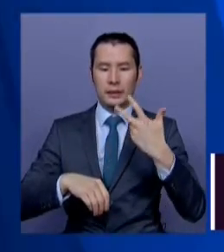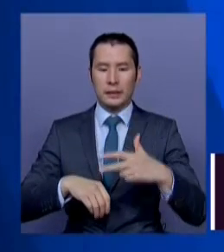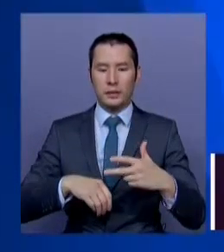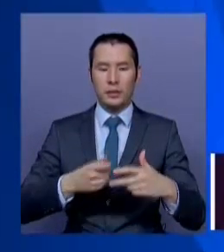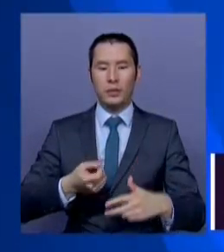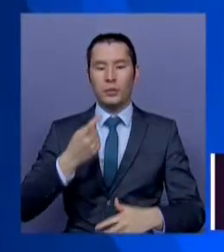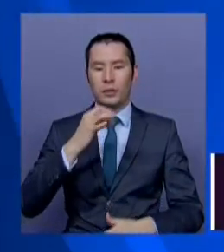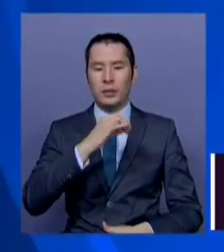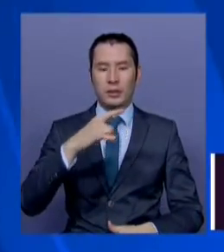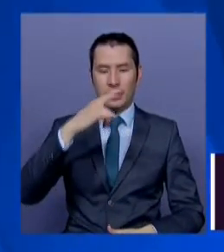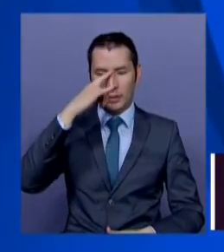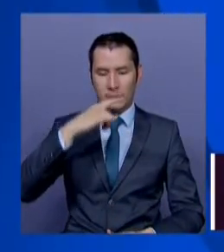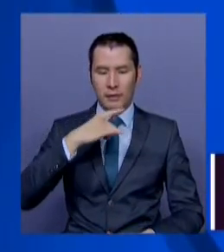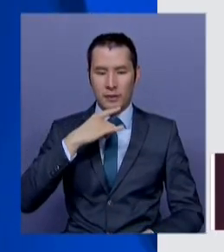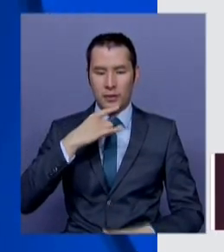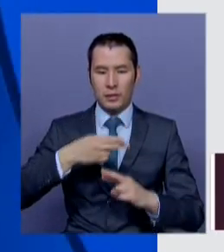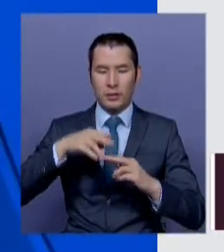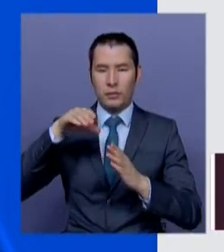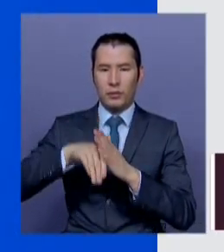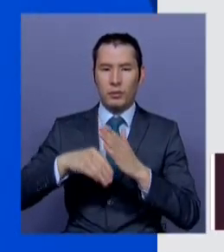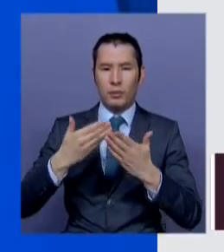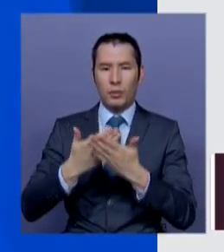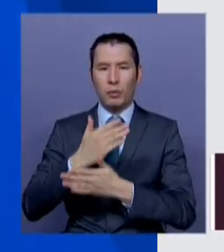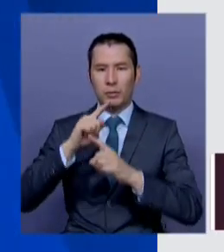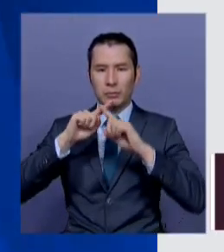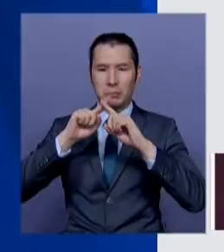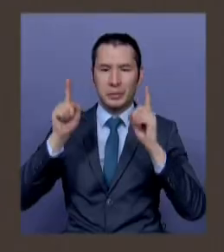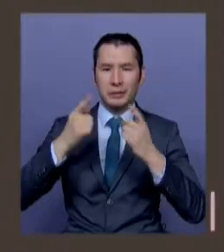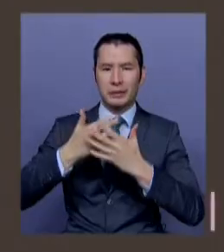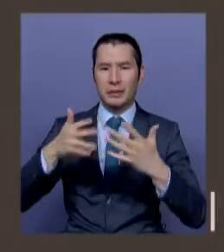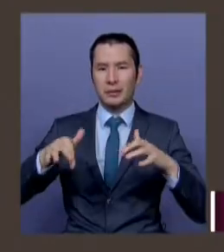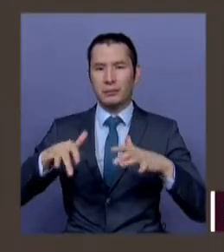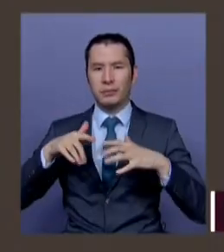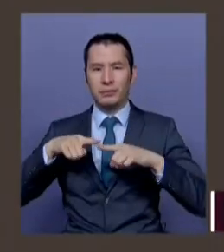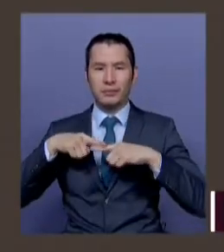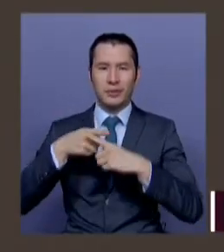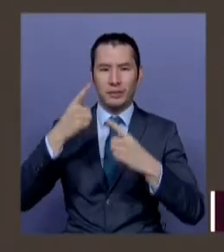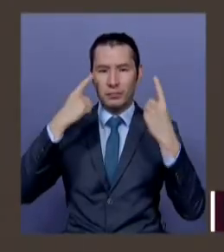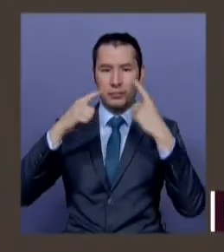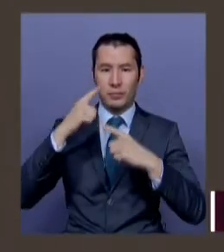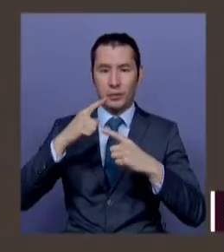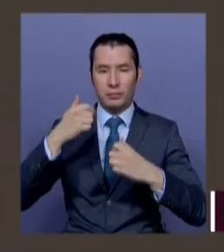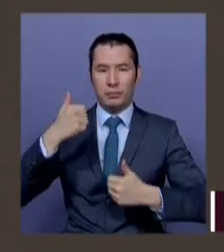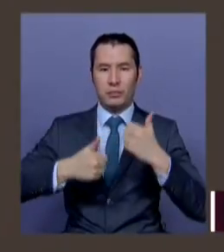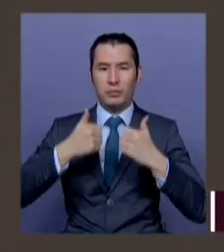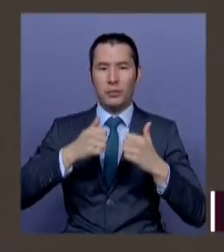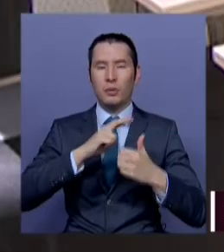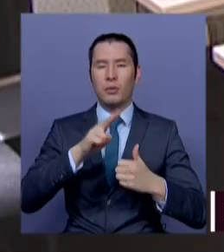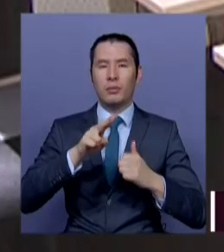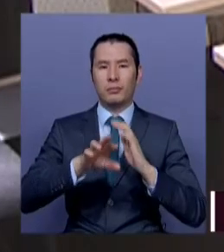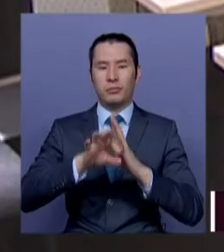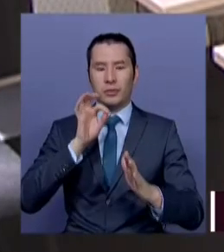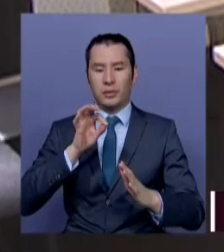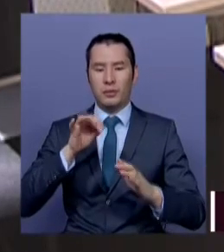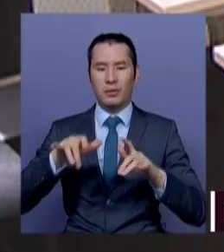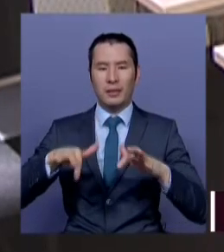ақпараттық технологиялардағы жаңа мүмкіндіктер тың IT жобаларды кеңірек насихаттауды көздейді. Додада медиа байқау, компьютерлік